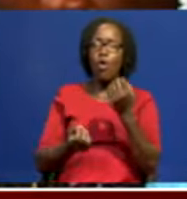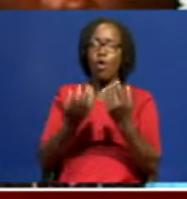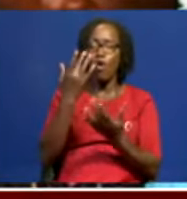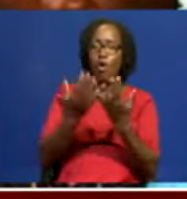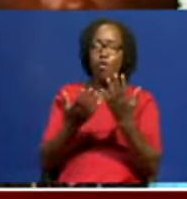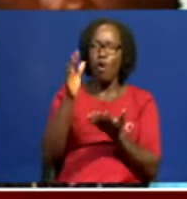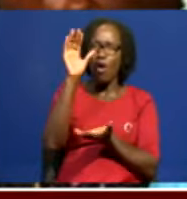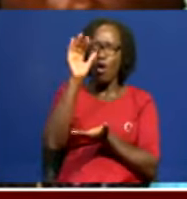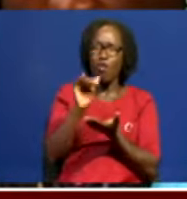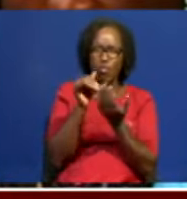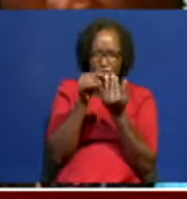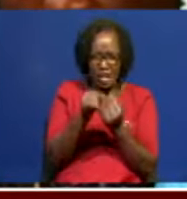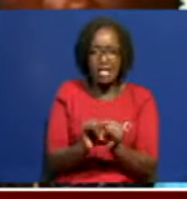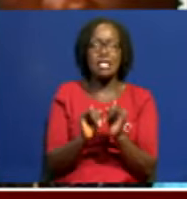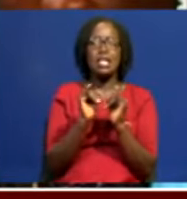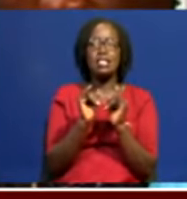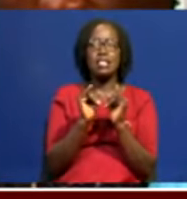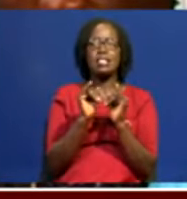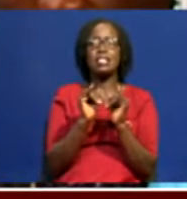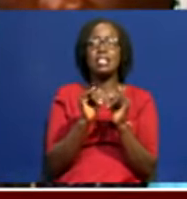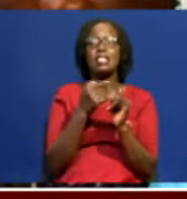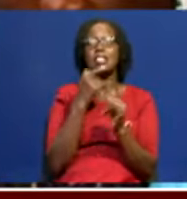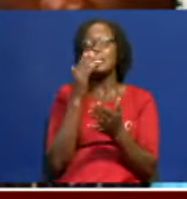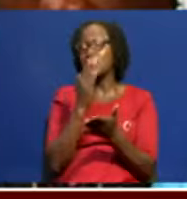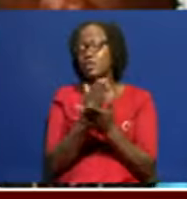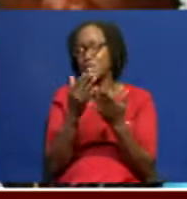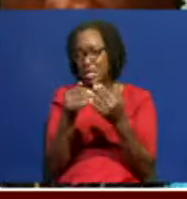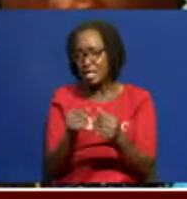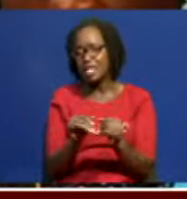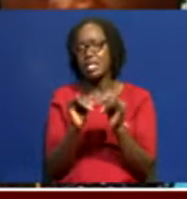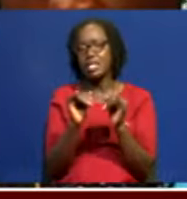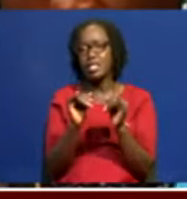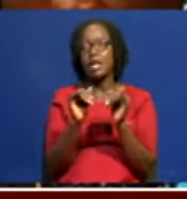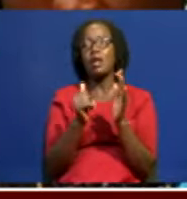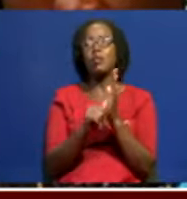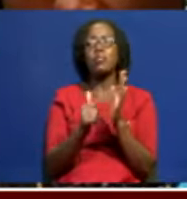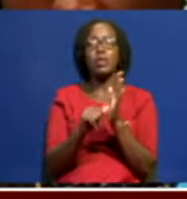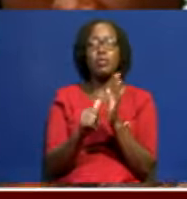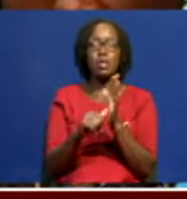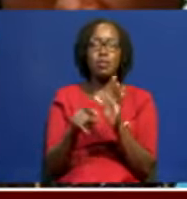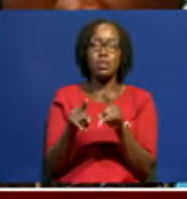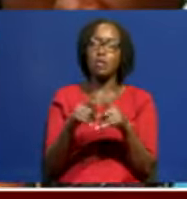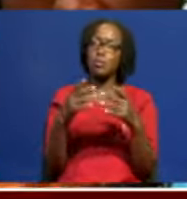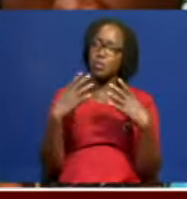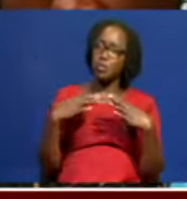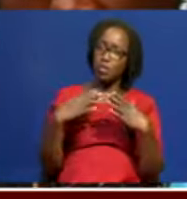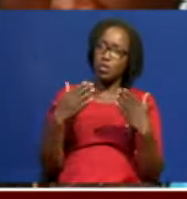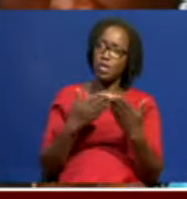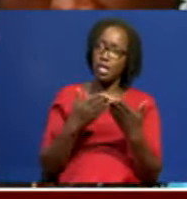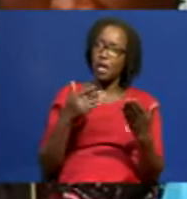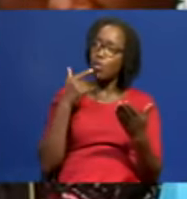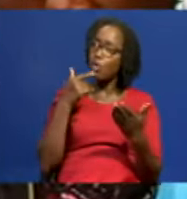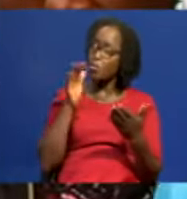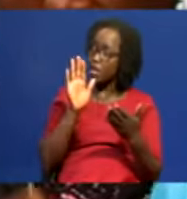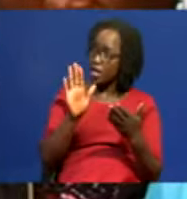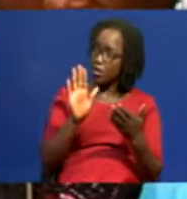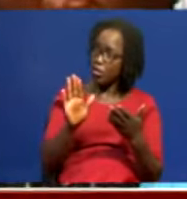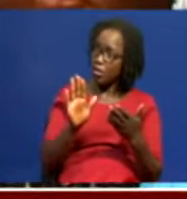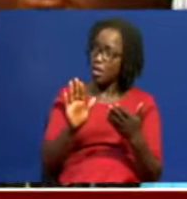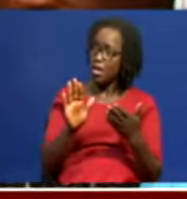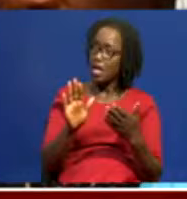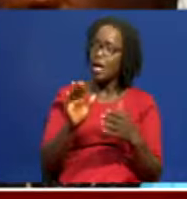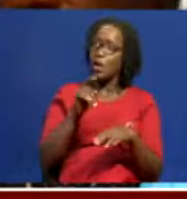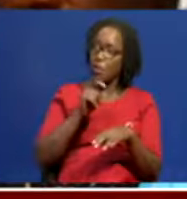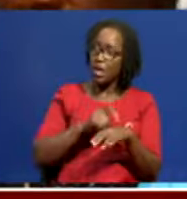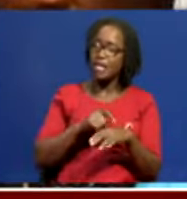Ukweli vijana walijaribu kuongea, ukweli walijaribu. Shida pia hata wananchi, kitu nataka kuwaambia tu, wakati